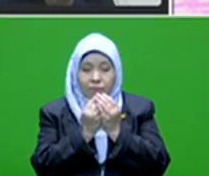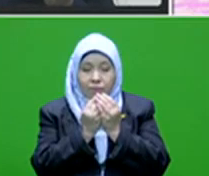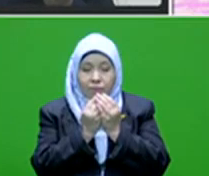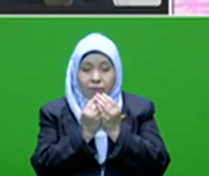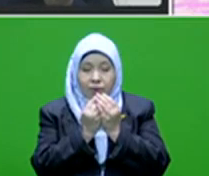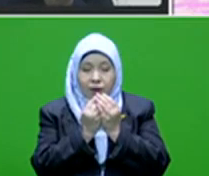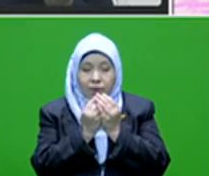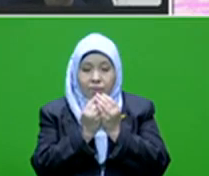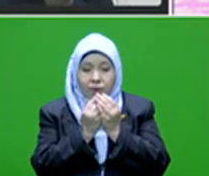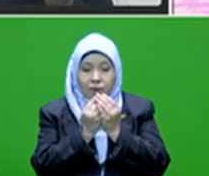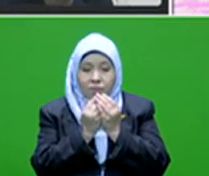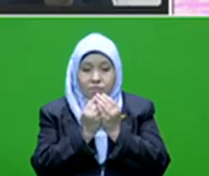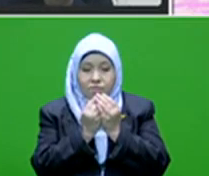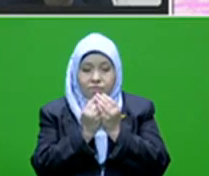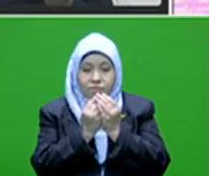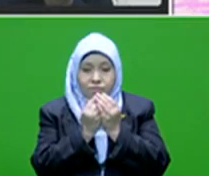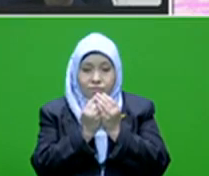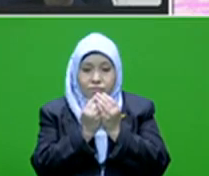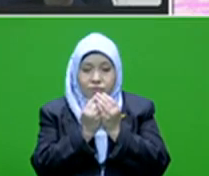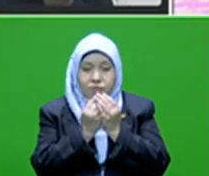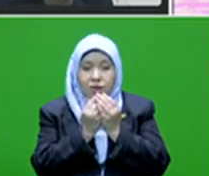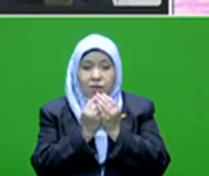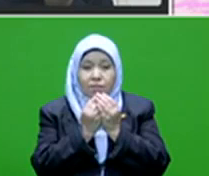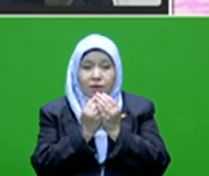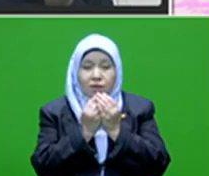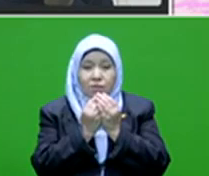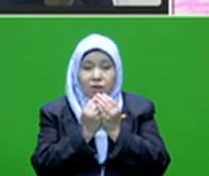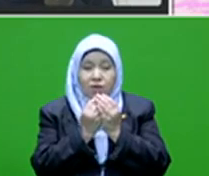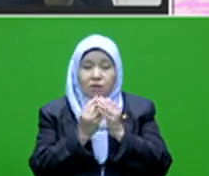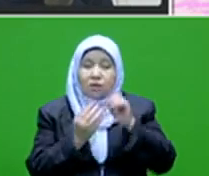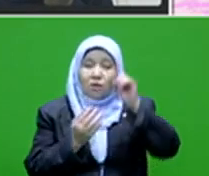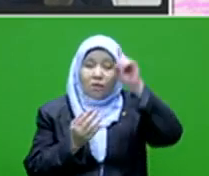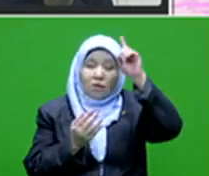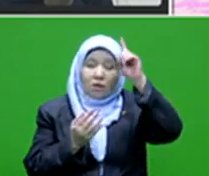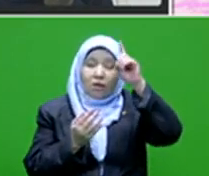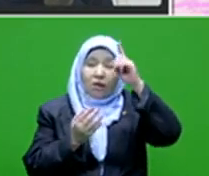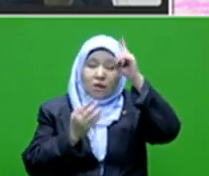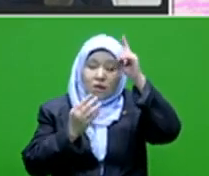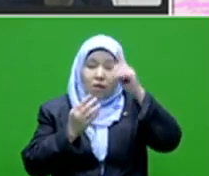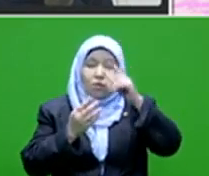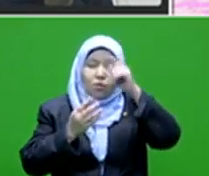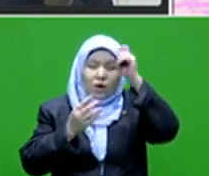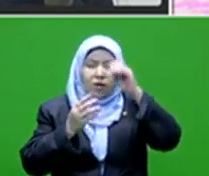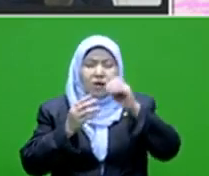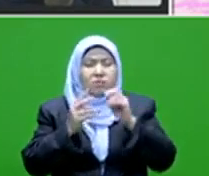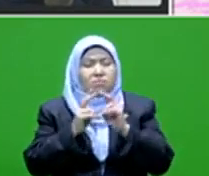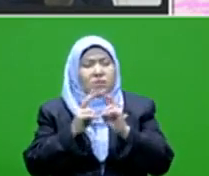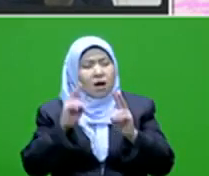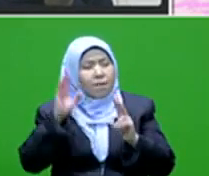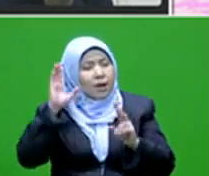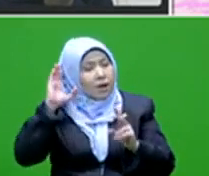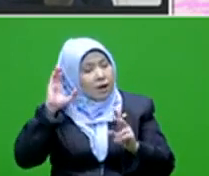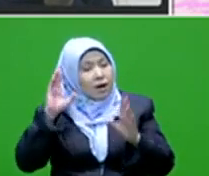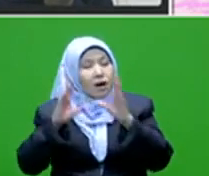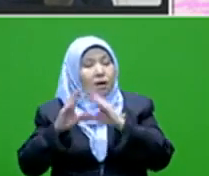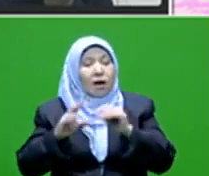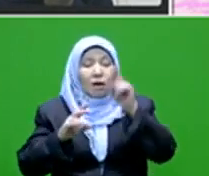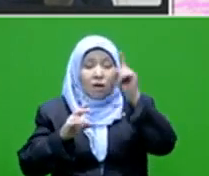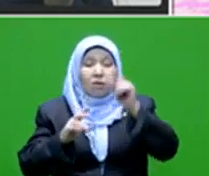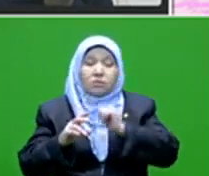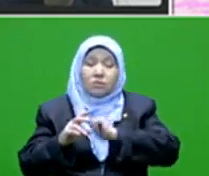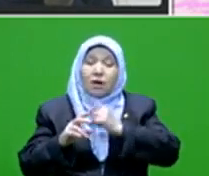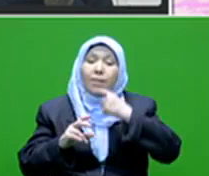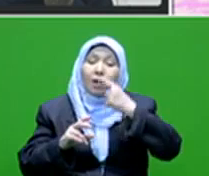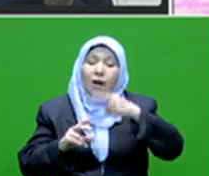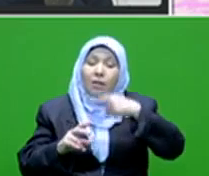إلا قضيتها ويسرتها يا رب العالمين. يا الله Engkau Tuhan yang Maha Mendengar dan Engkau sendiri yang